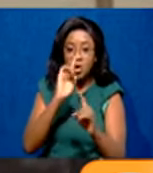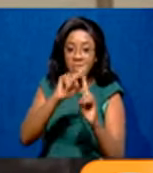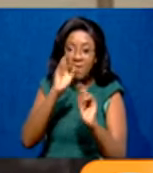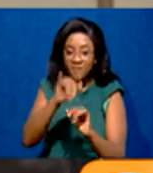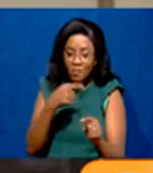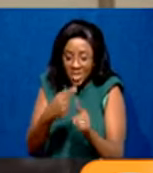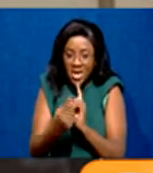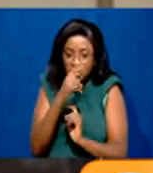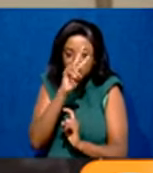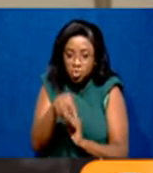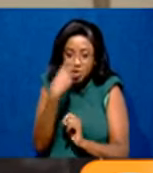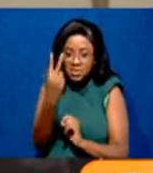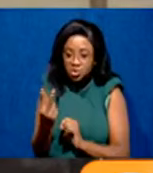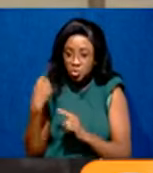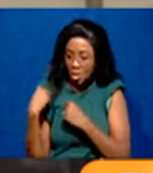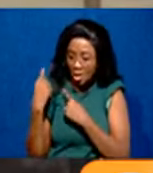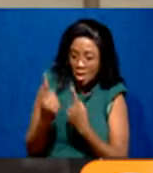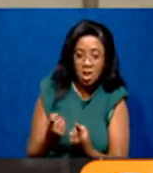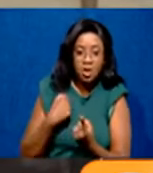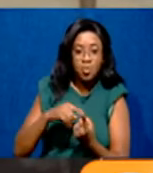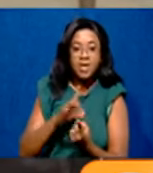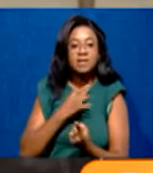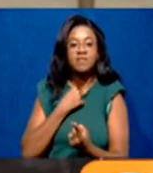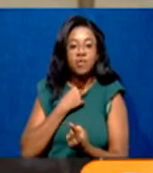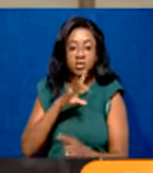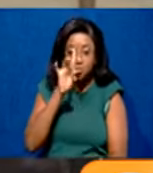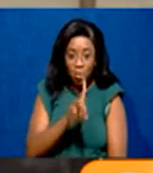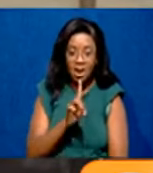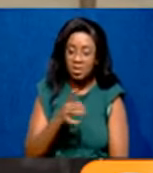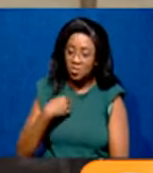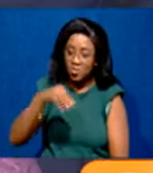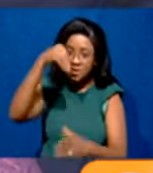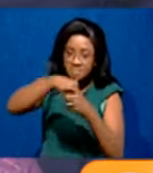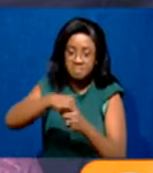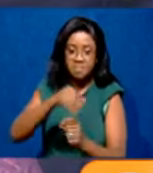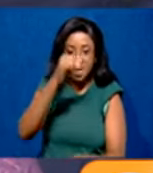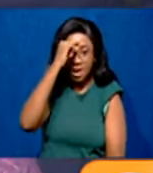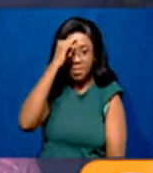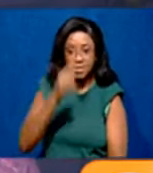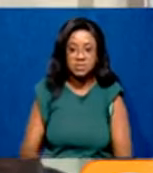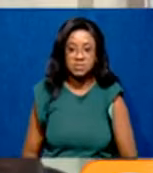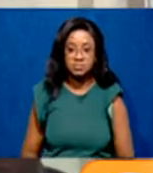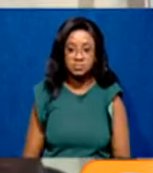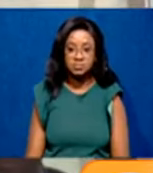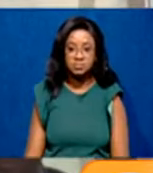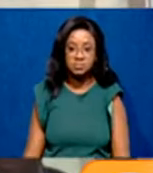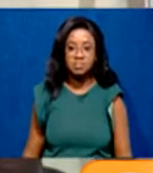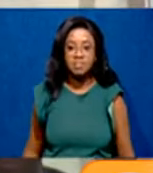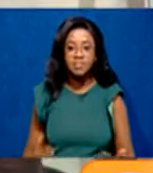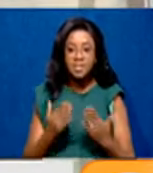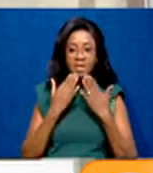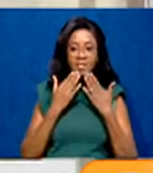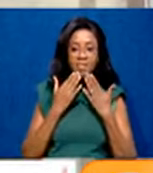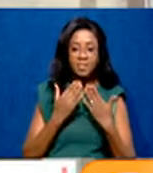wa leo, tumekuwa tunaongea sauti moja na tumekuwa ndani ya serikali. I want to thank you because you